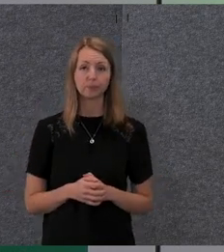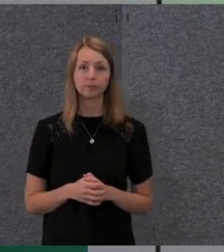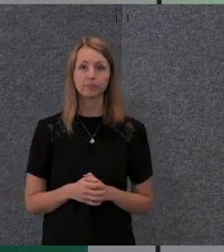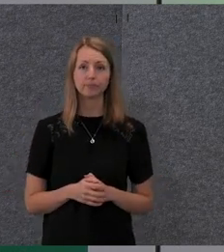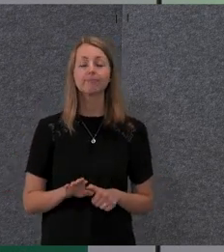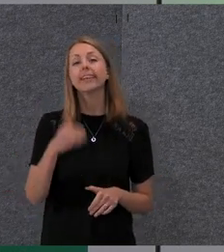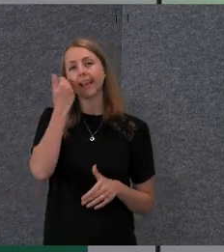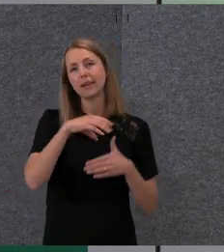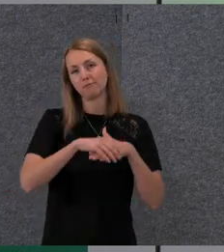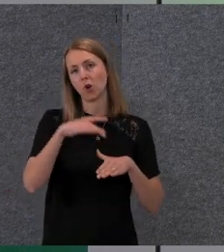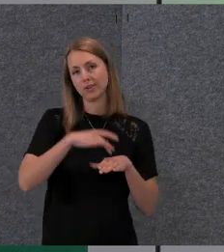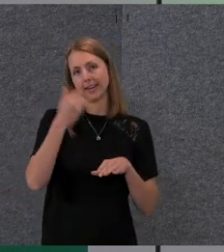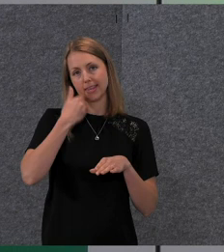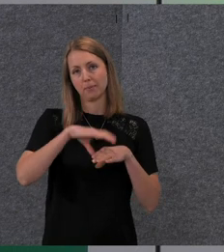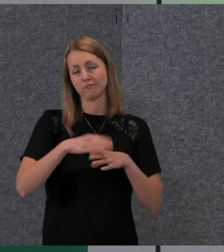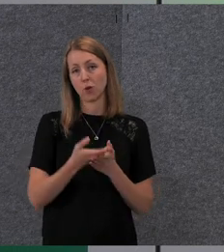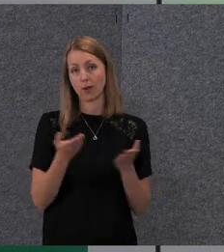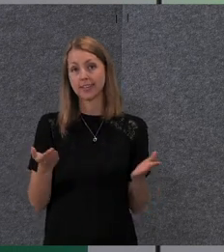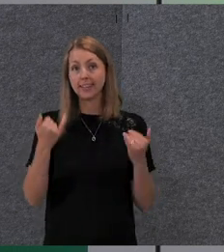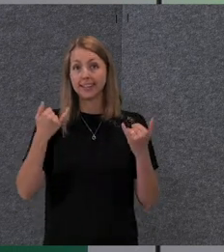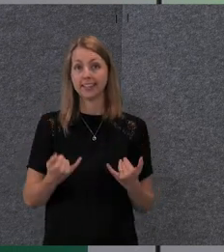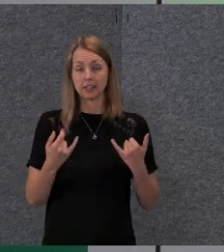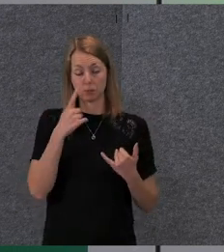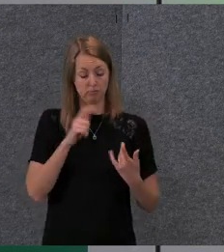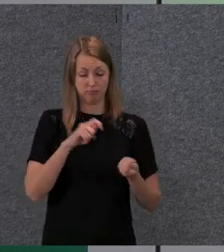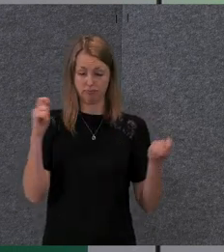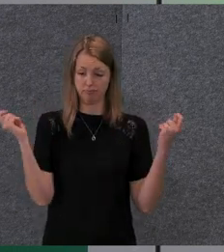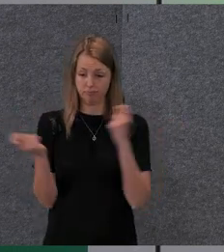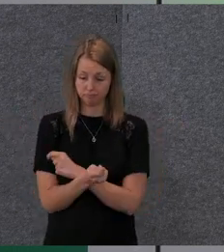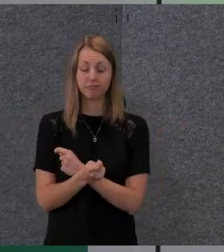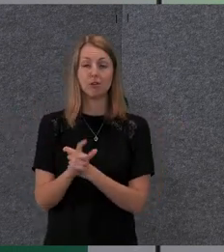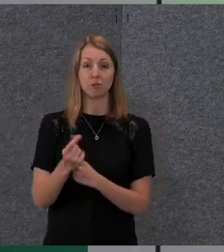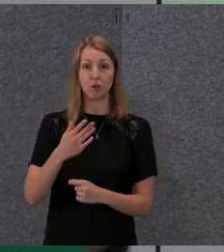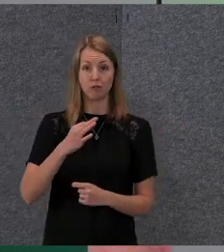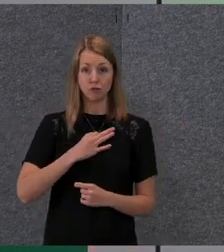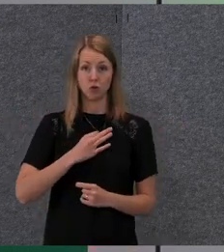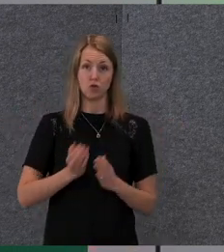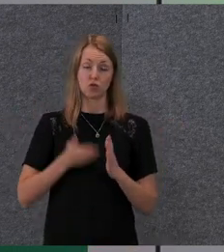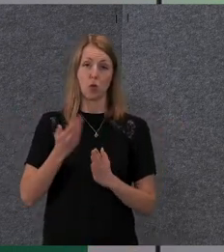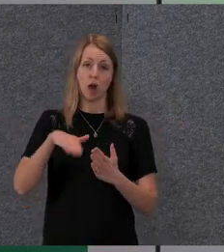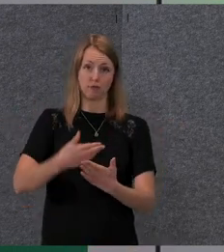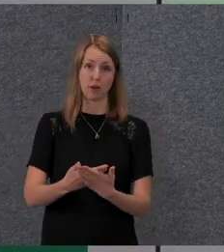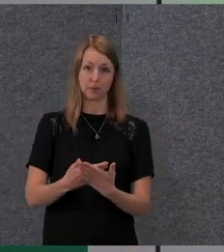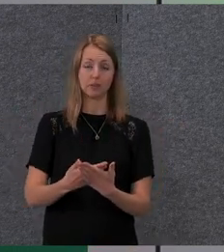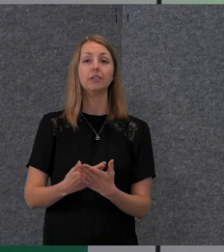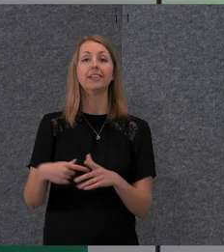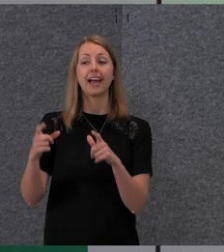Liebe Freundinnen und Freunde, uns fällt in dieser Zeit des Umbruchs eine neue Rolle zu. Die SPD